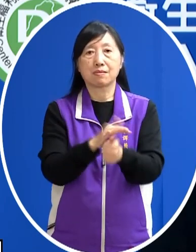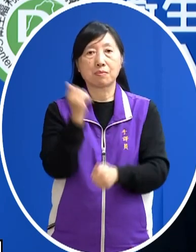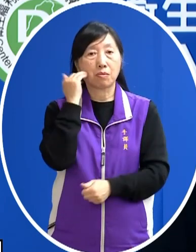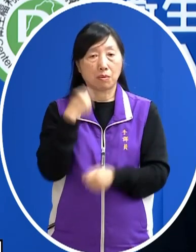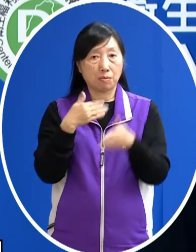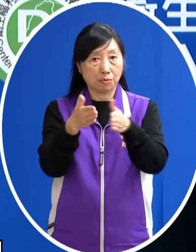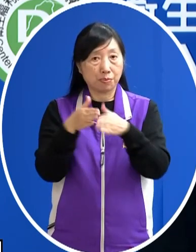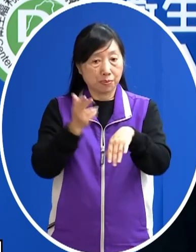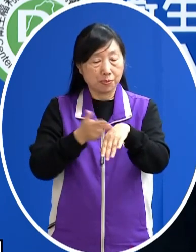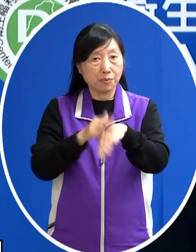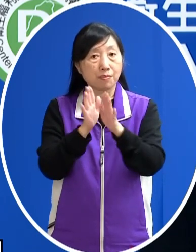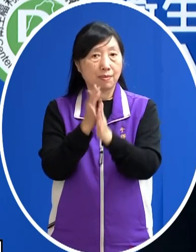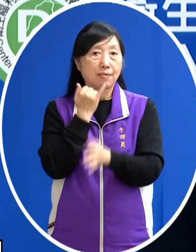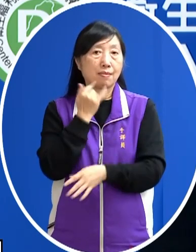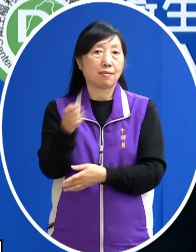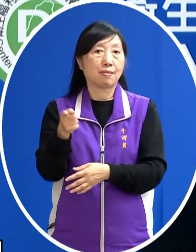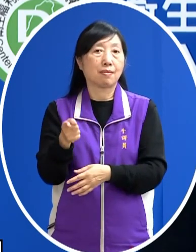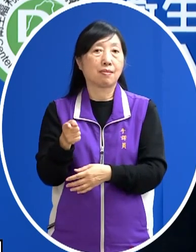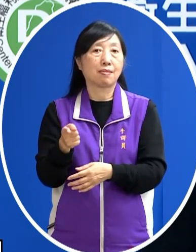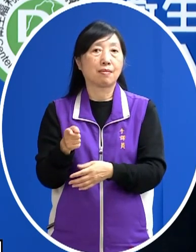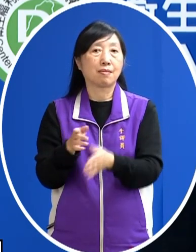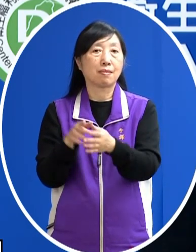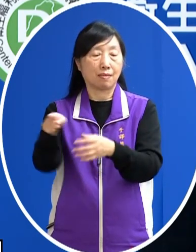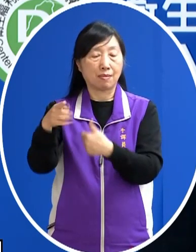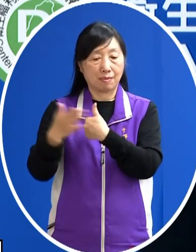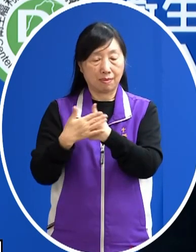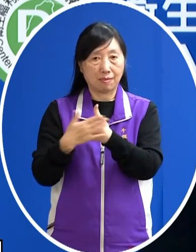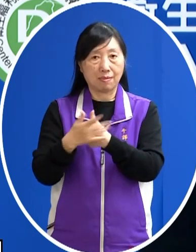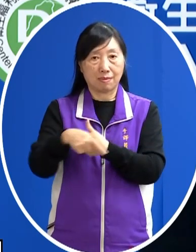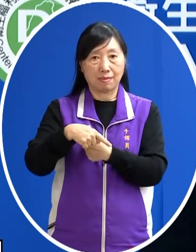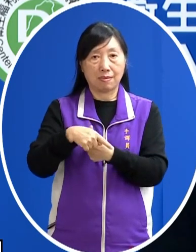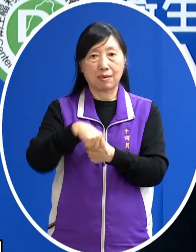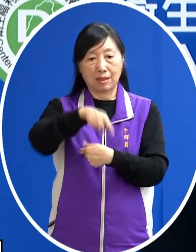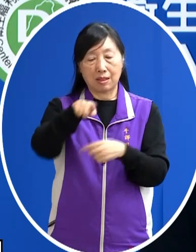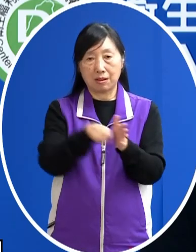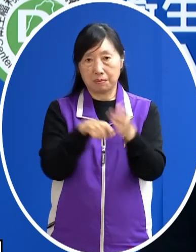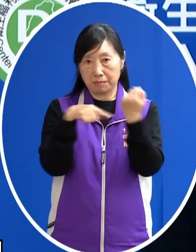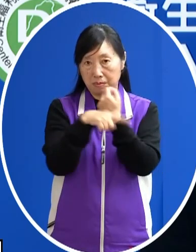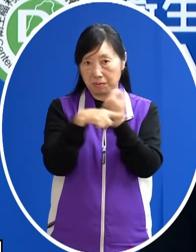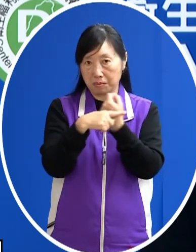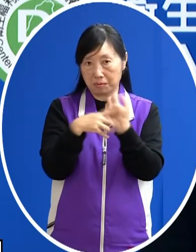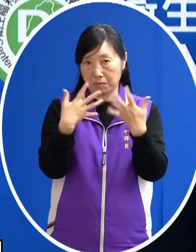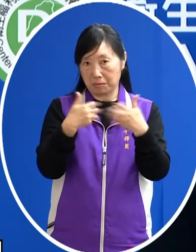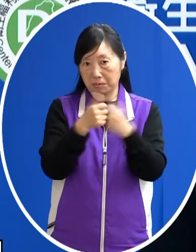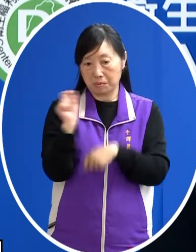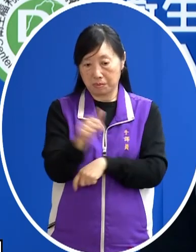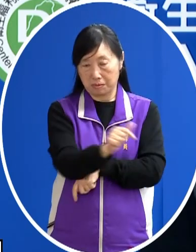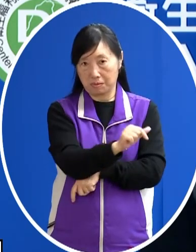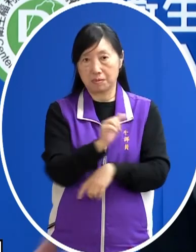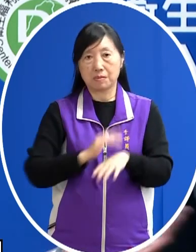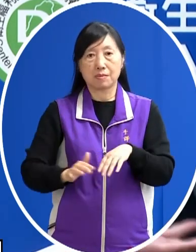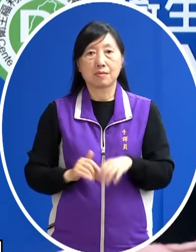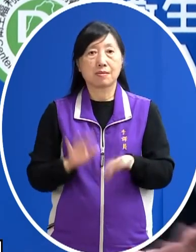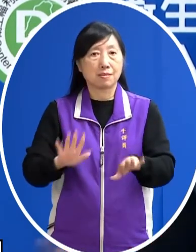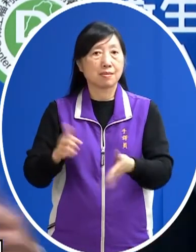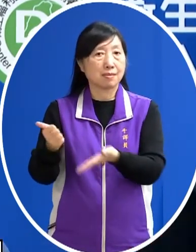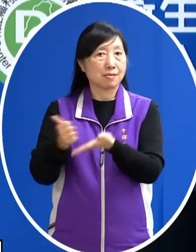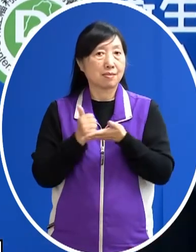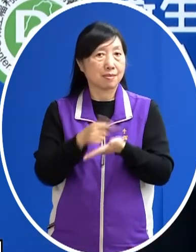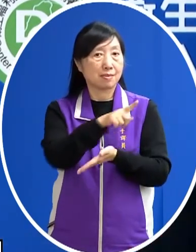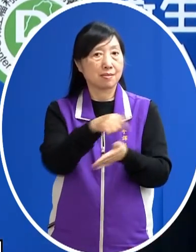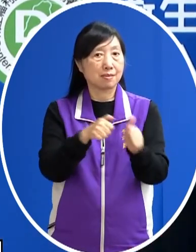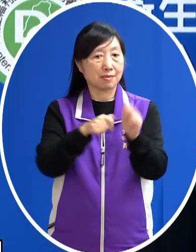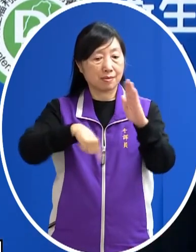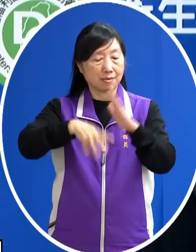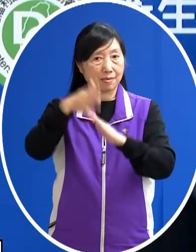那透过这样的一个平台，可以提供大家一个比较快速的一个研发的机会。好，那我们是不是请这个司徒副院